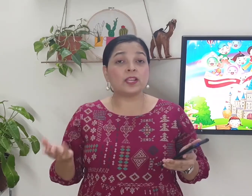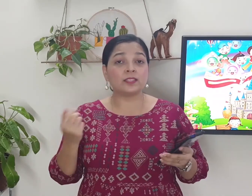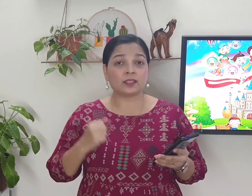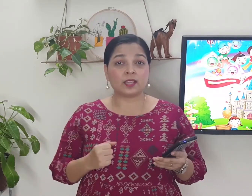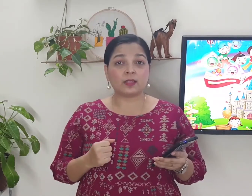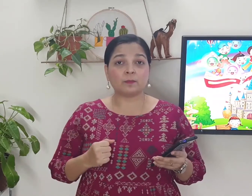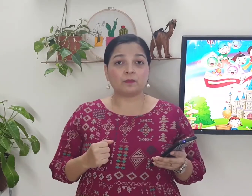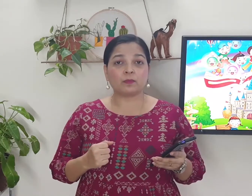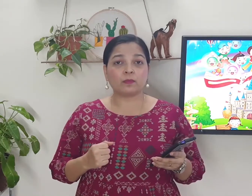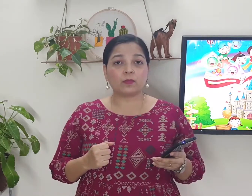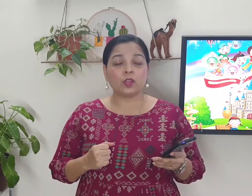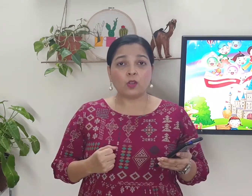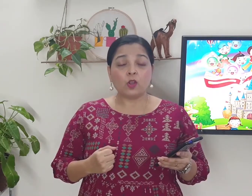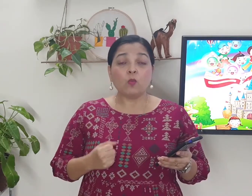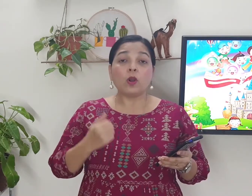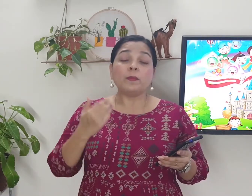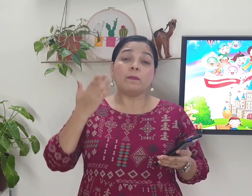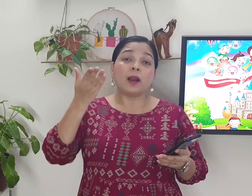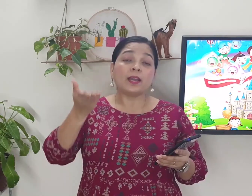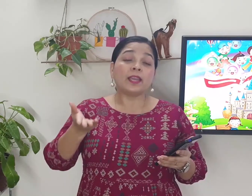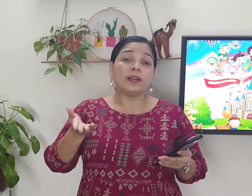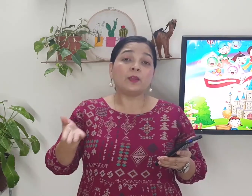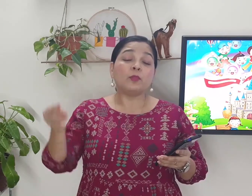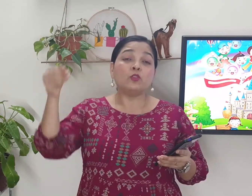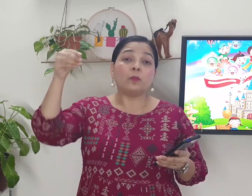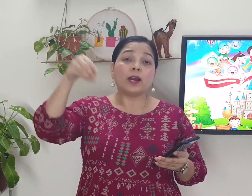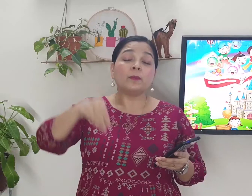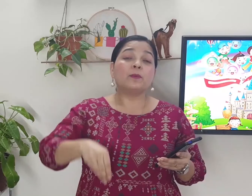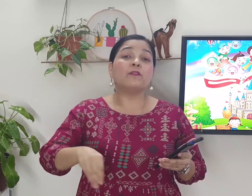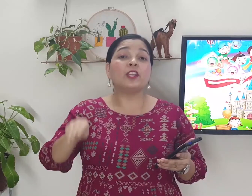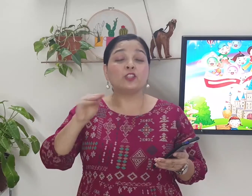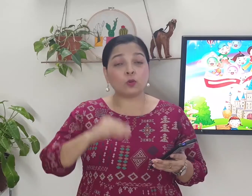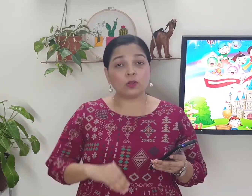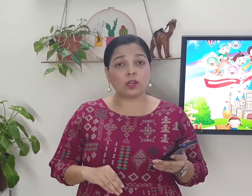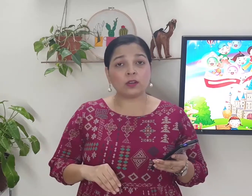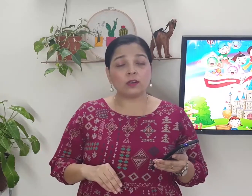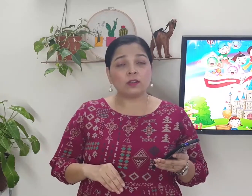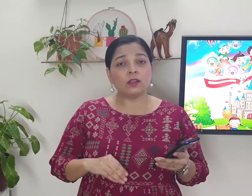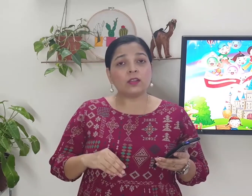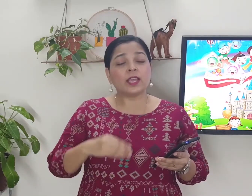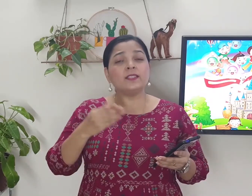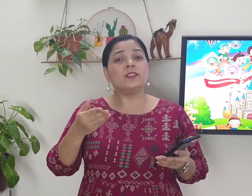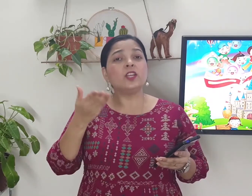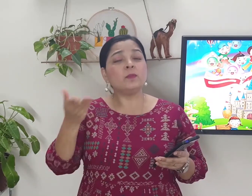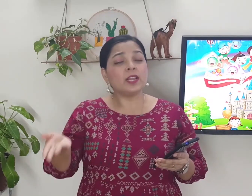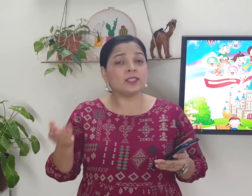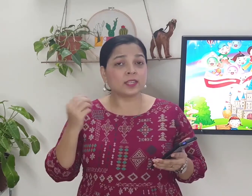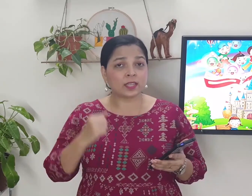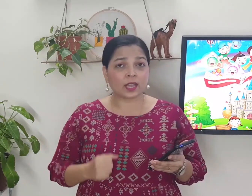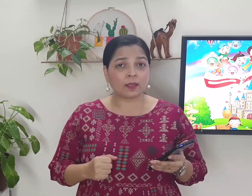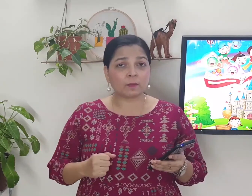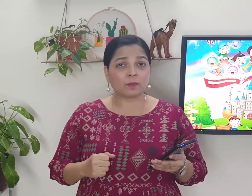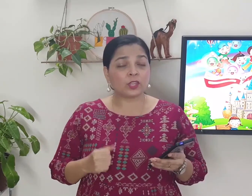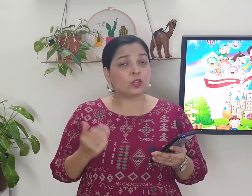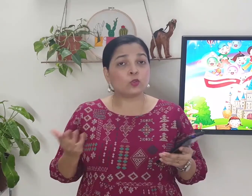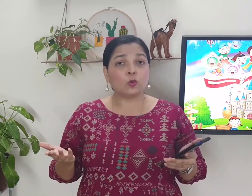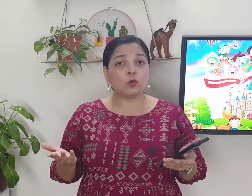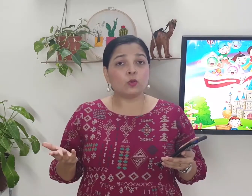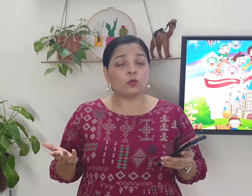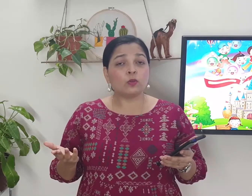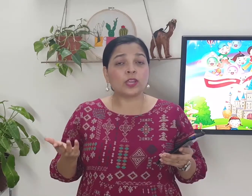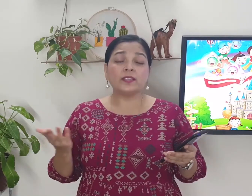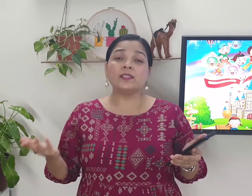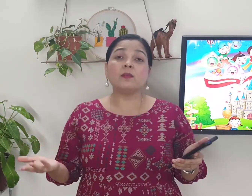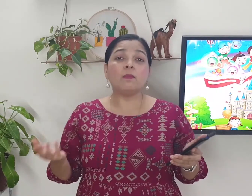तो परत कसा जन्मू शकतो? तो आपल्या आईच्या पोटात परत कसा जाऊ शकतो आणि परत कसा जन्मू शकतो? हे